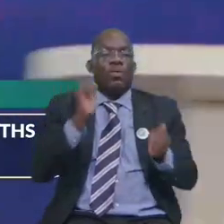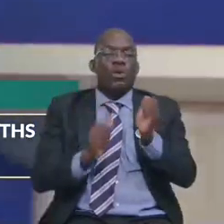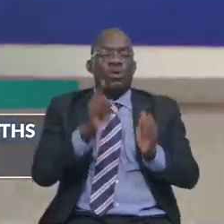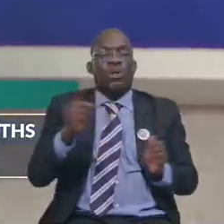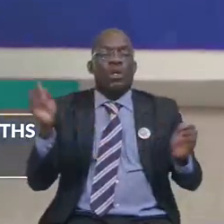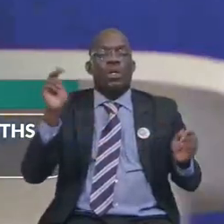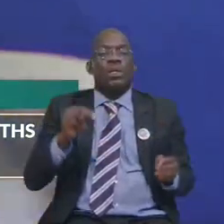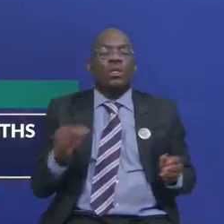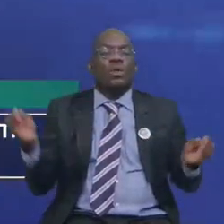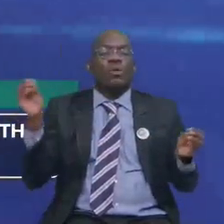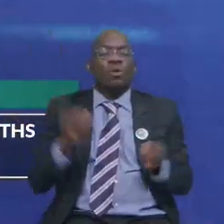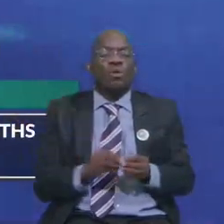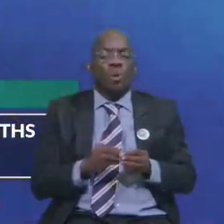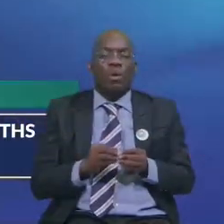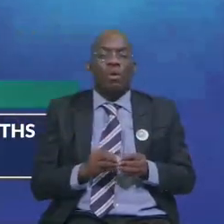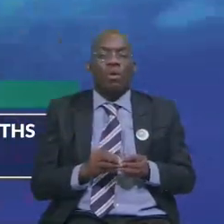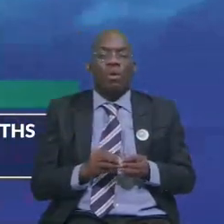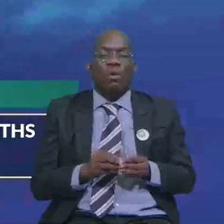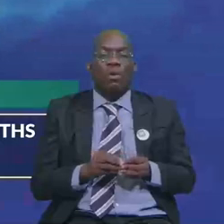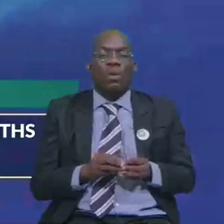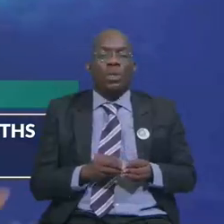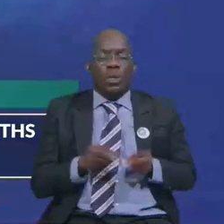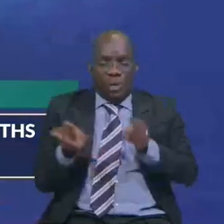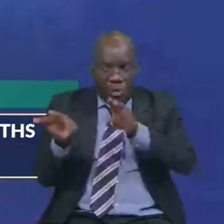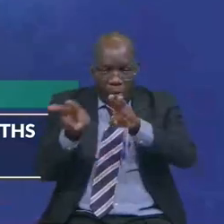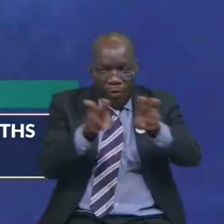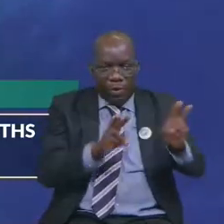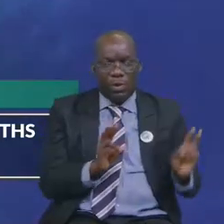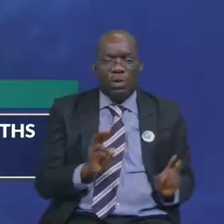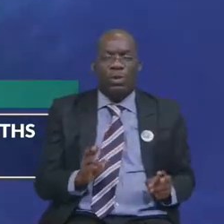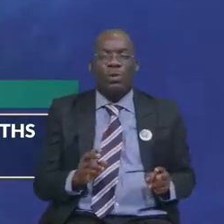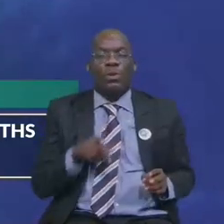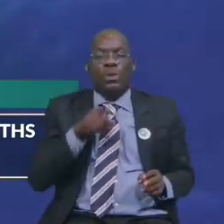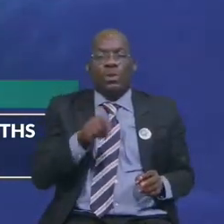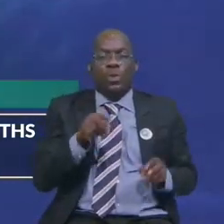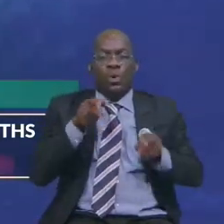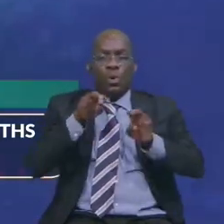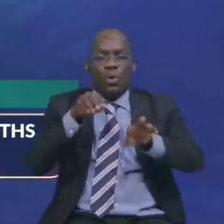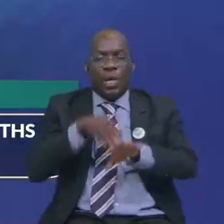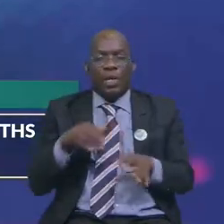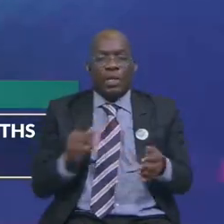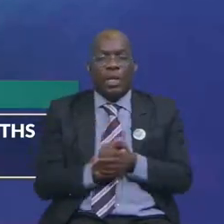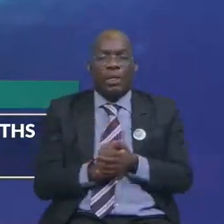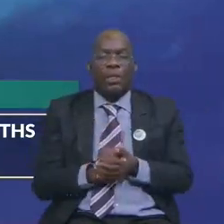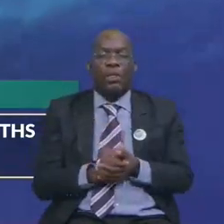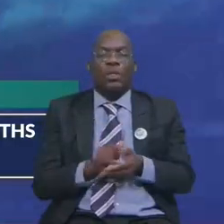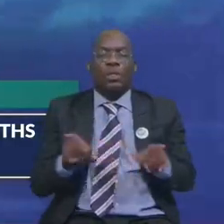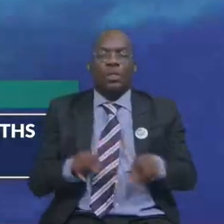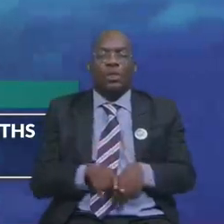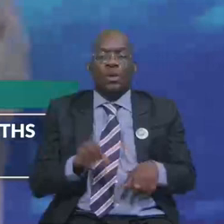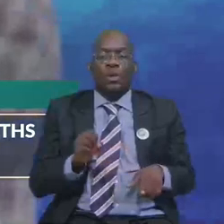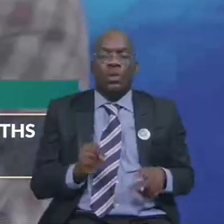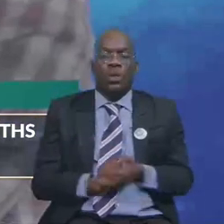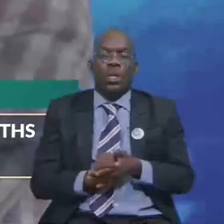lequel a besoin de plus de supervision tu regardes cela dans ta vie afin que tu